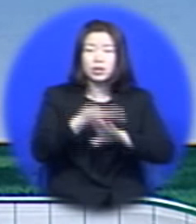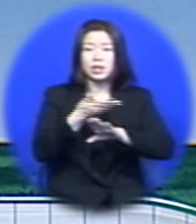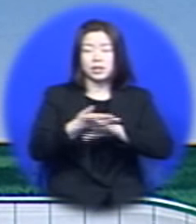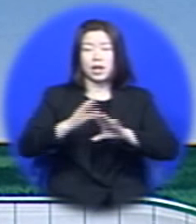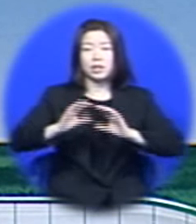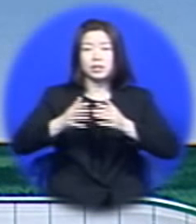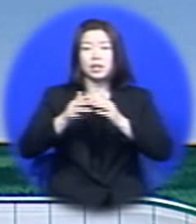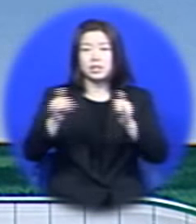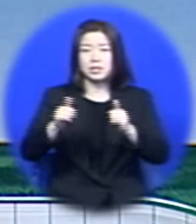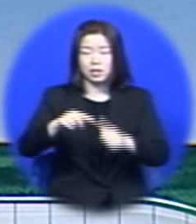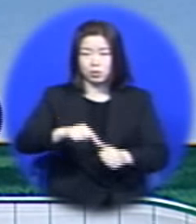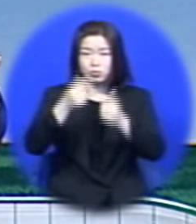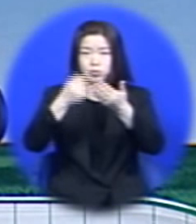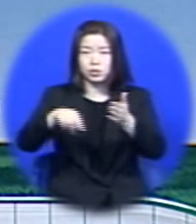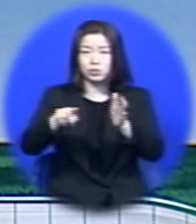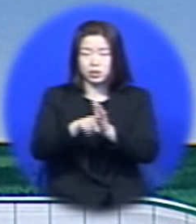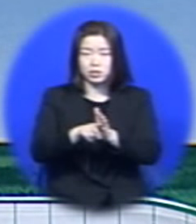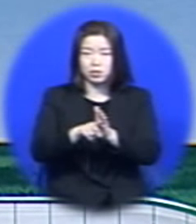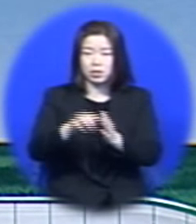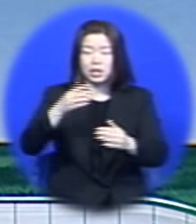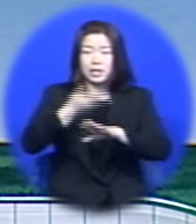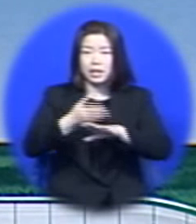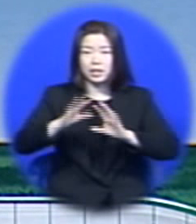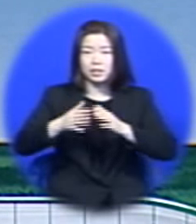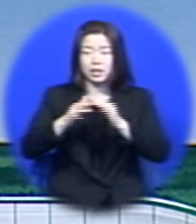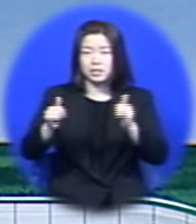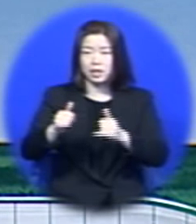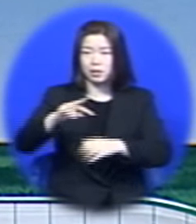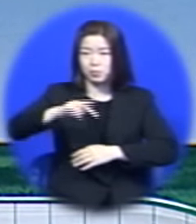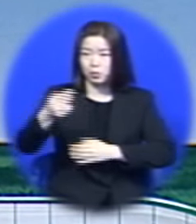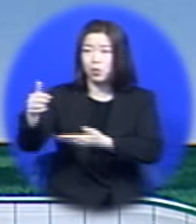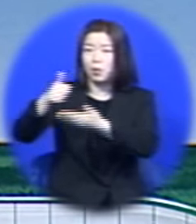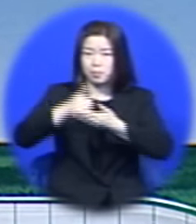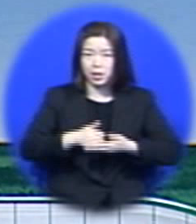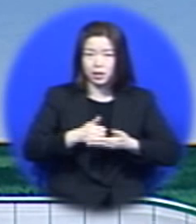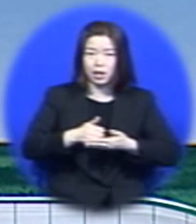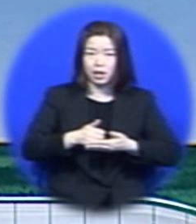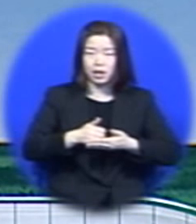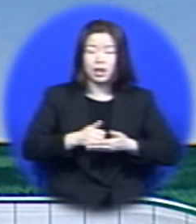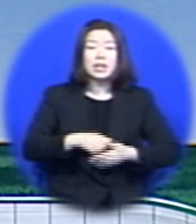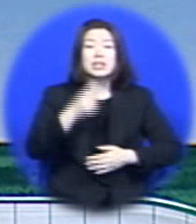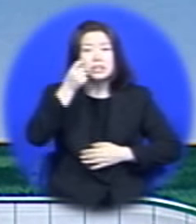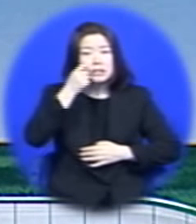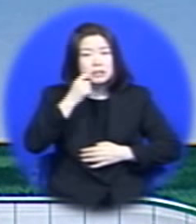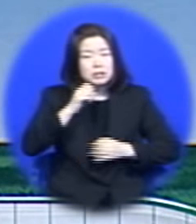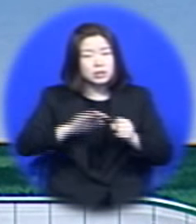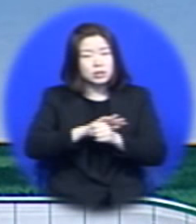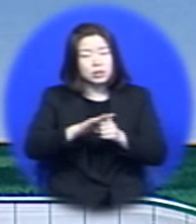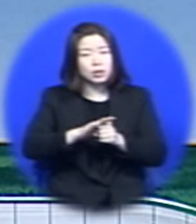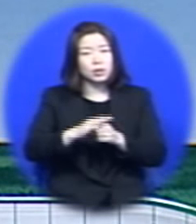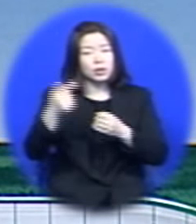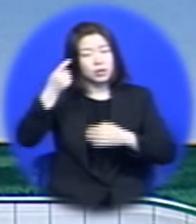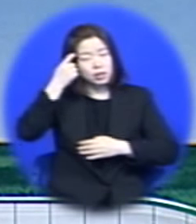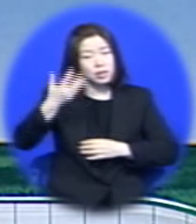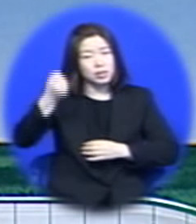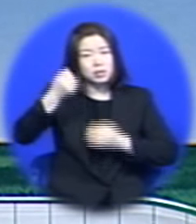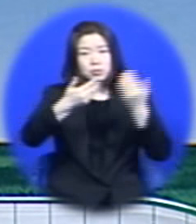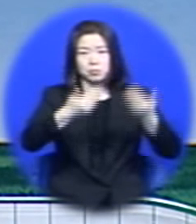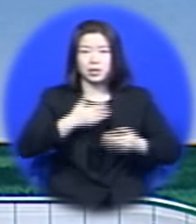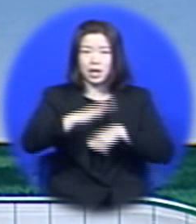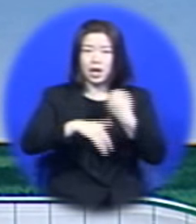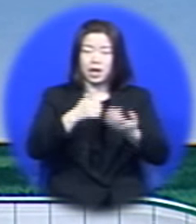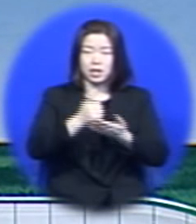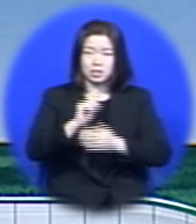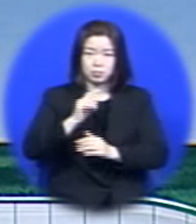이방인들을 구원하려고 이방인들도 받아들이셨어요. 9절에 이방 사람들도 긍휼히 여기심을 받아서 하나님께